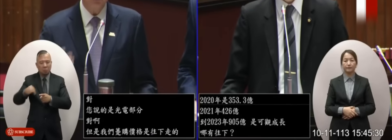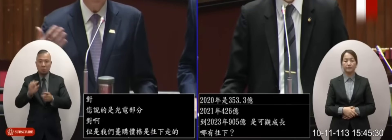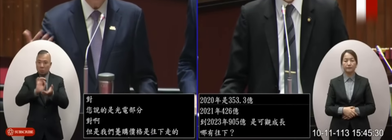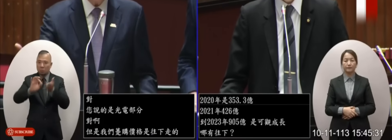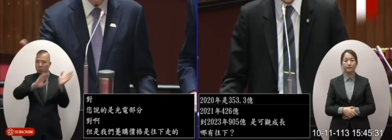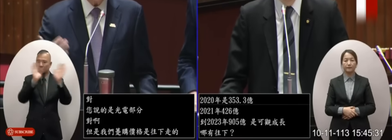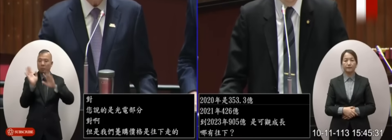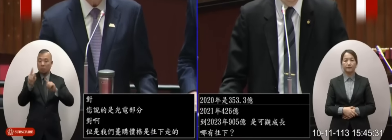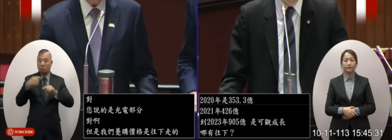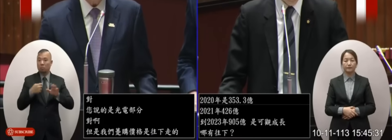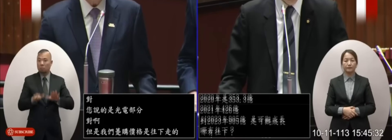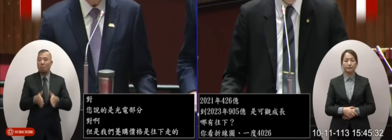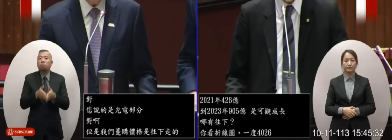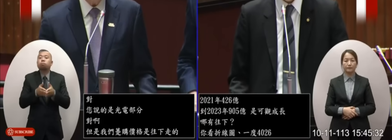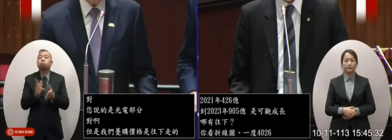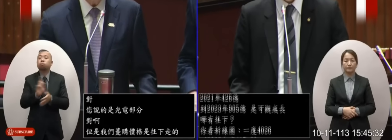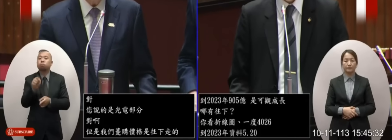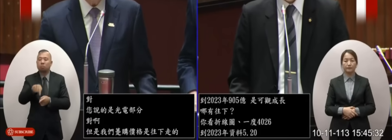是，因为我们将来